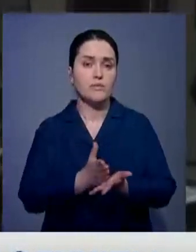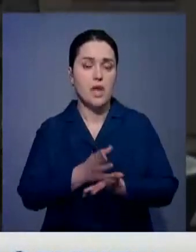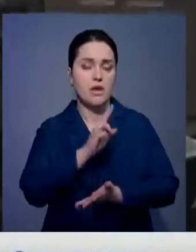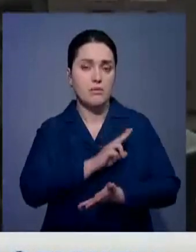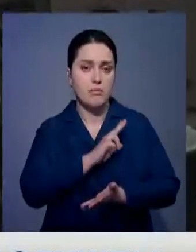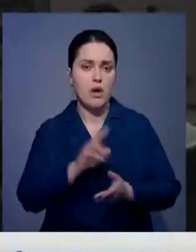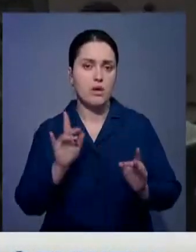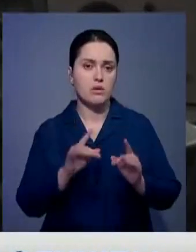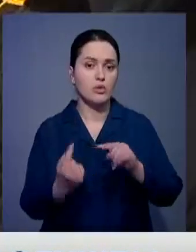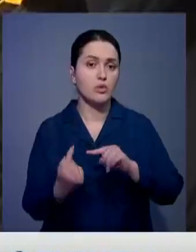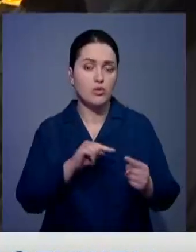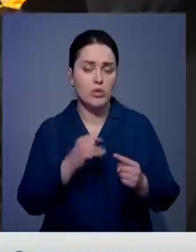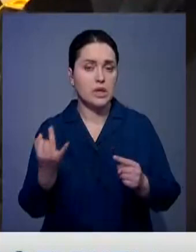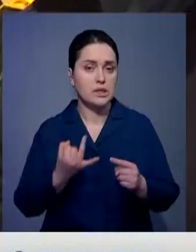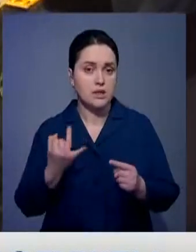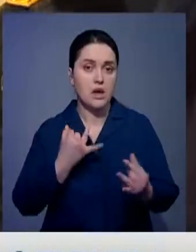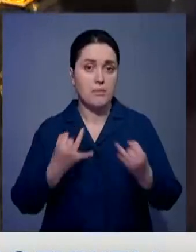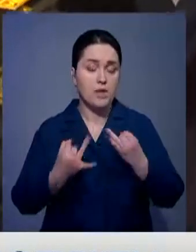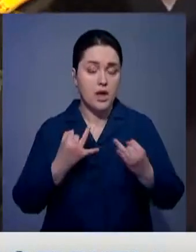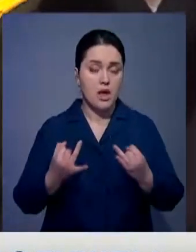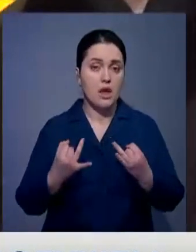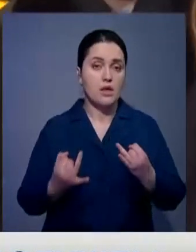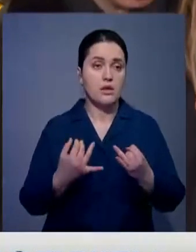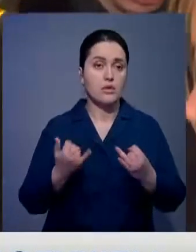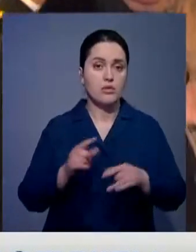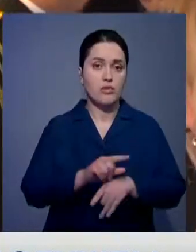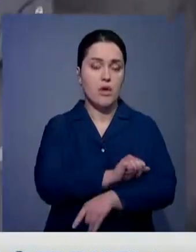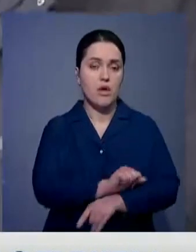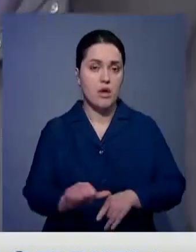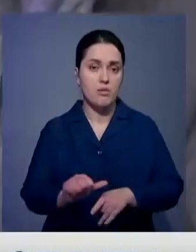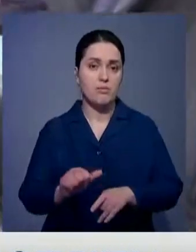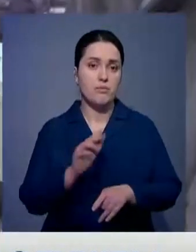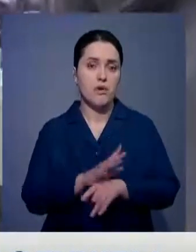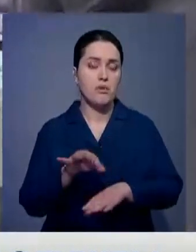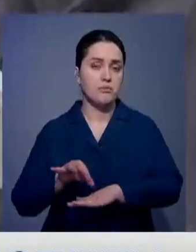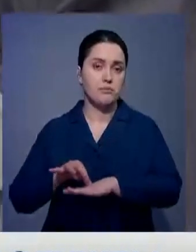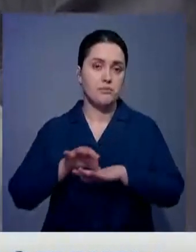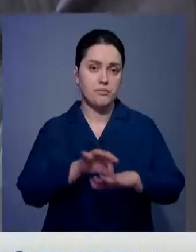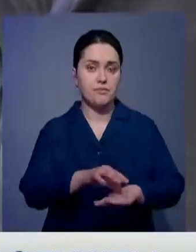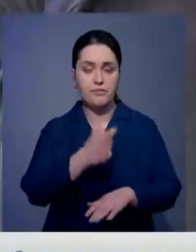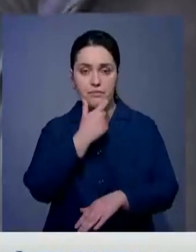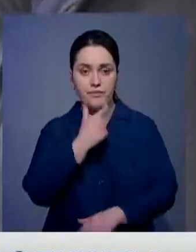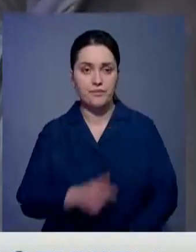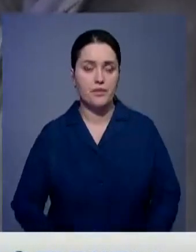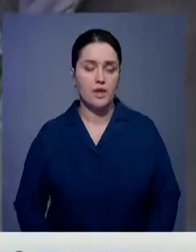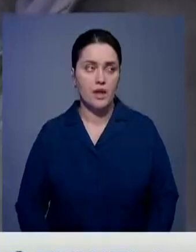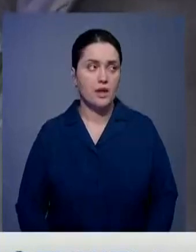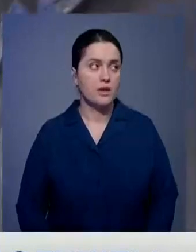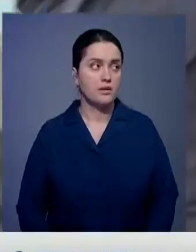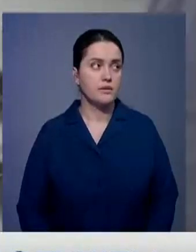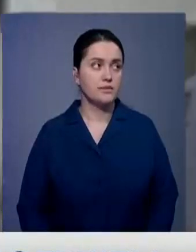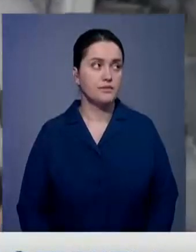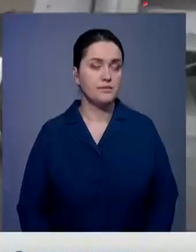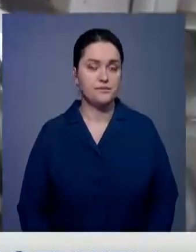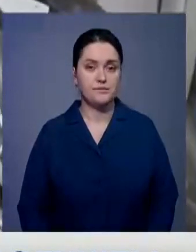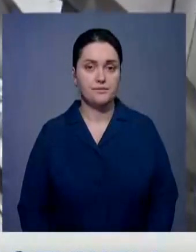чем рассказать друг другу. Но для начала экскурсия по современным пограничным кораблям. Да?